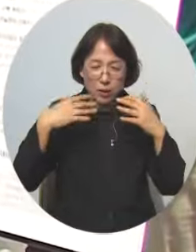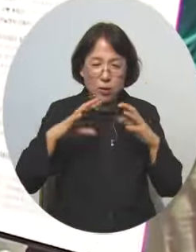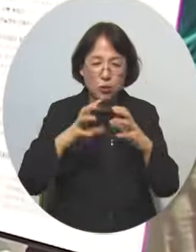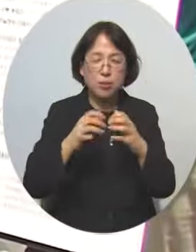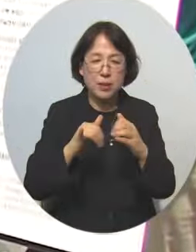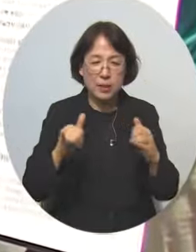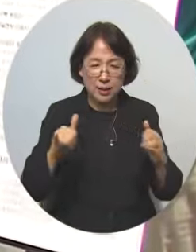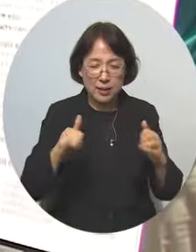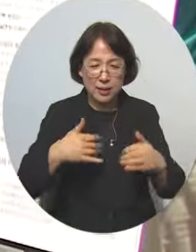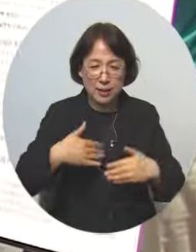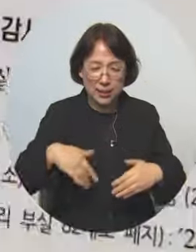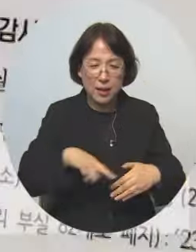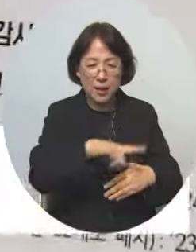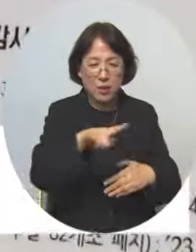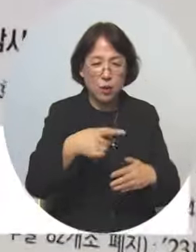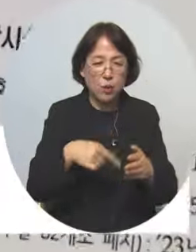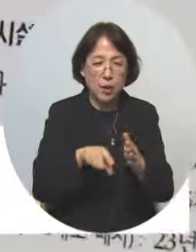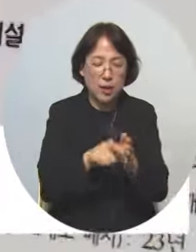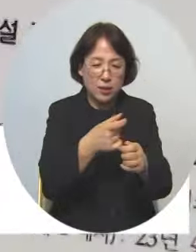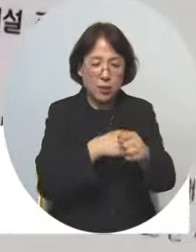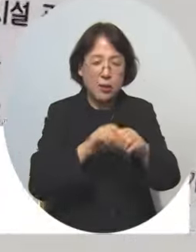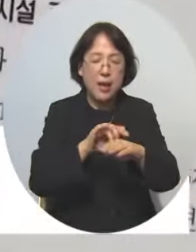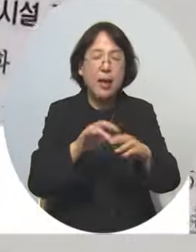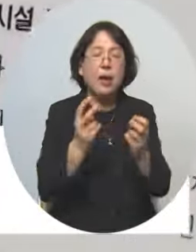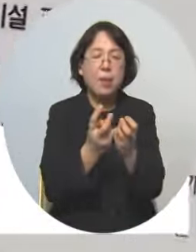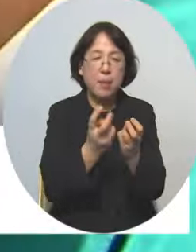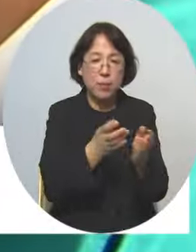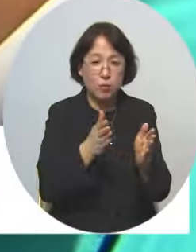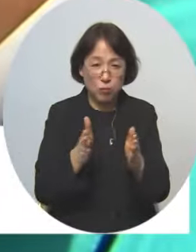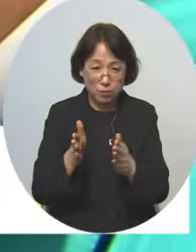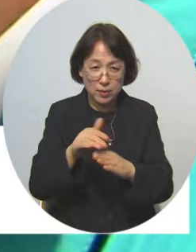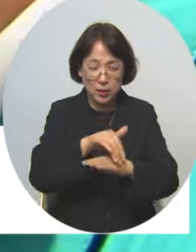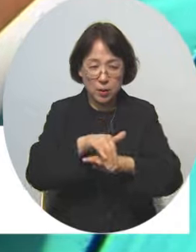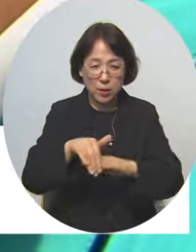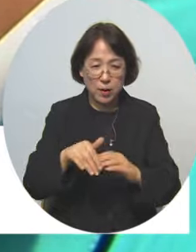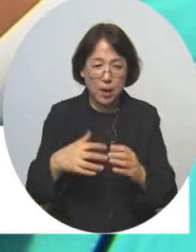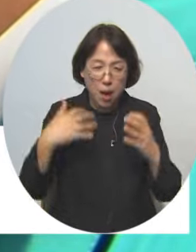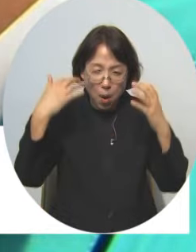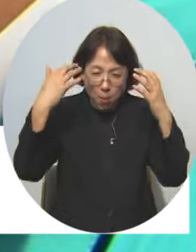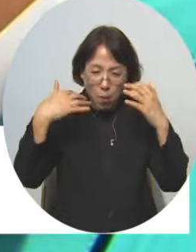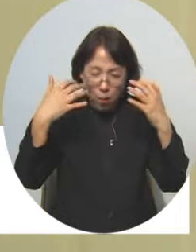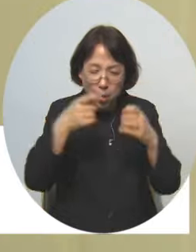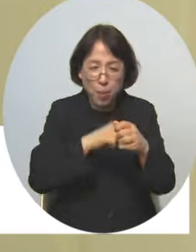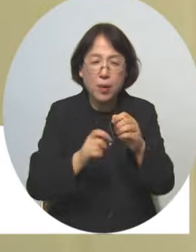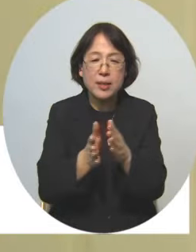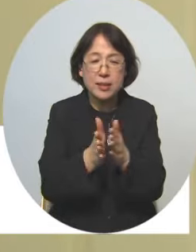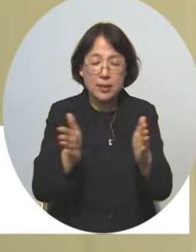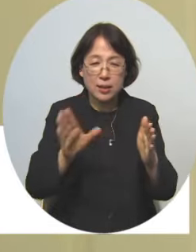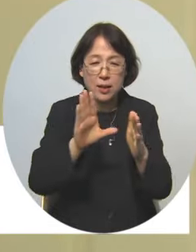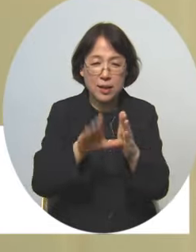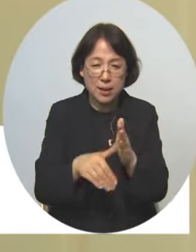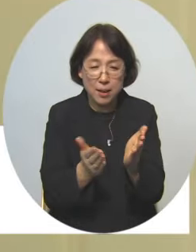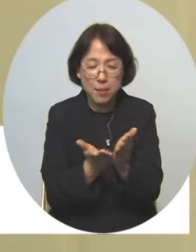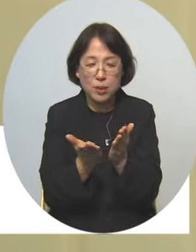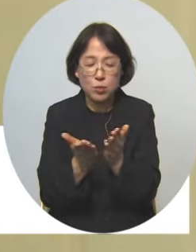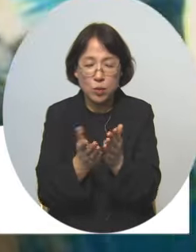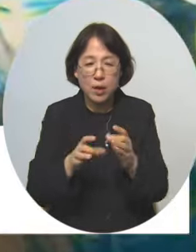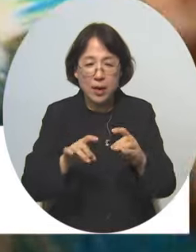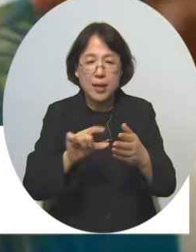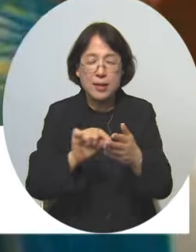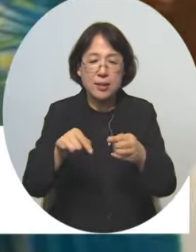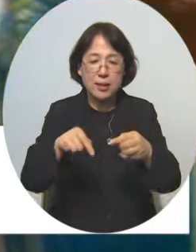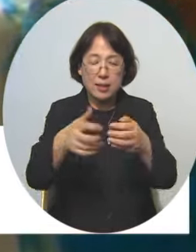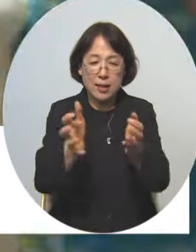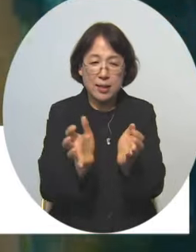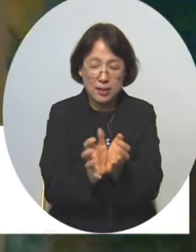폭염 취약계층을 위해 적극적인 대책 마련에 나섰습니다. 여름철 폭염이 본격적으로 시작되는 시기에 맞춰 각 지자체와